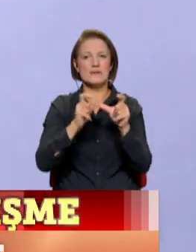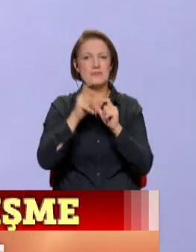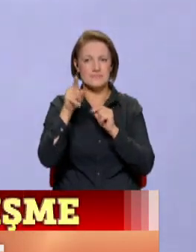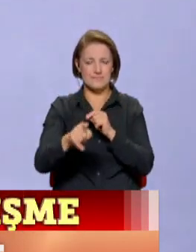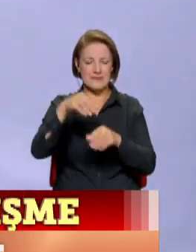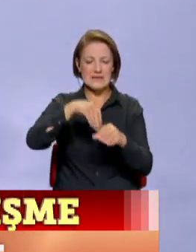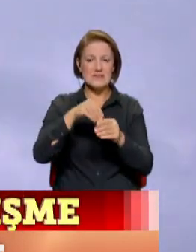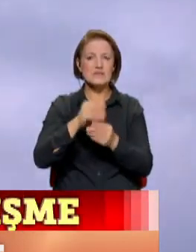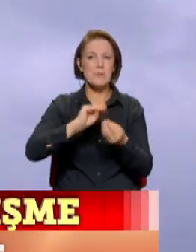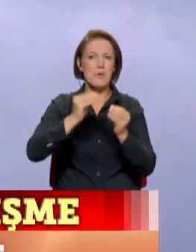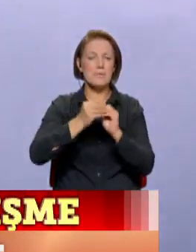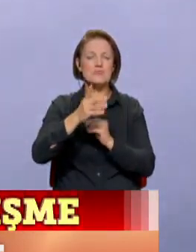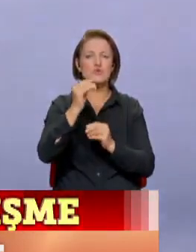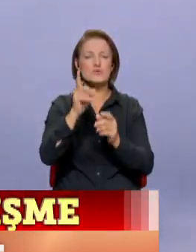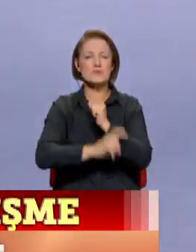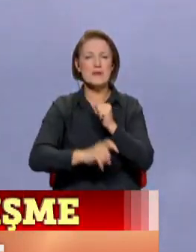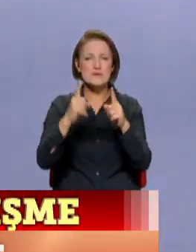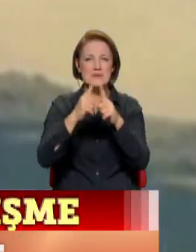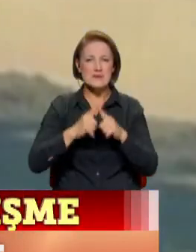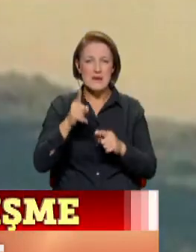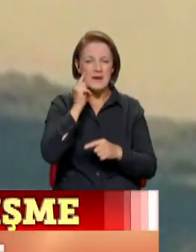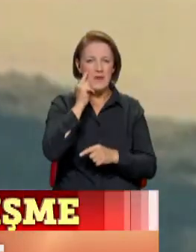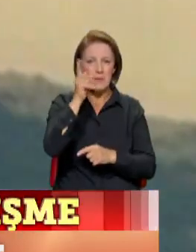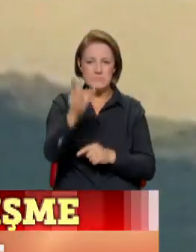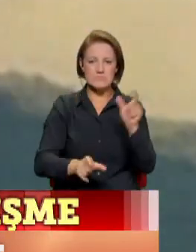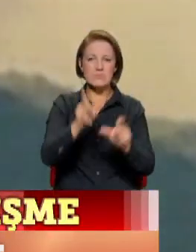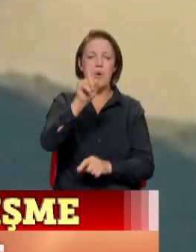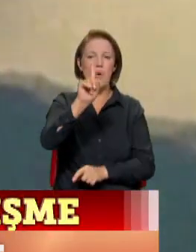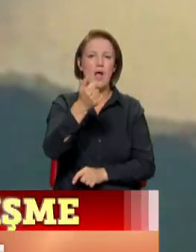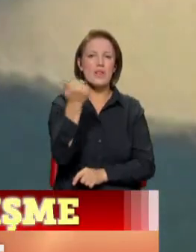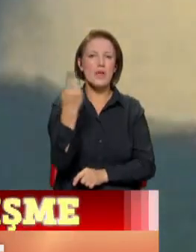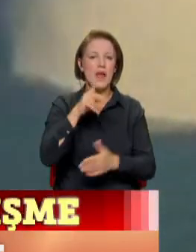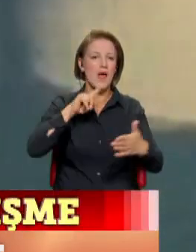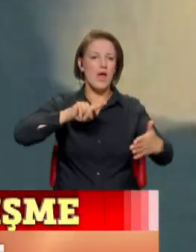içerisinde sorumlu düzeyde çok sayıda teröristin de bulunduğu 16 hedef imha edildi.